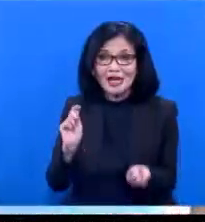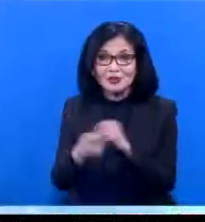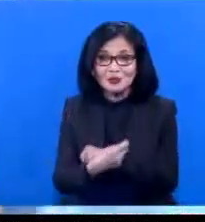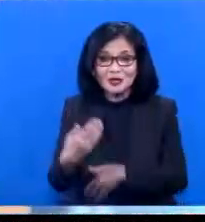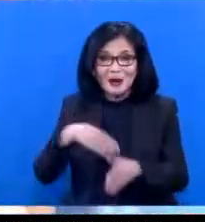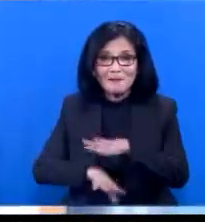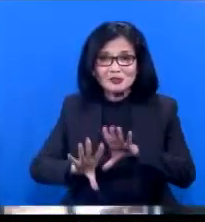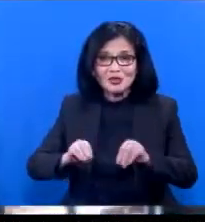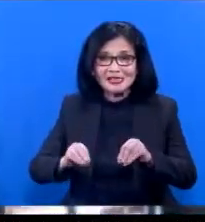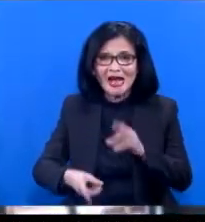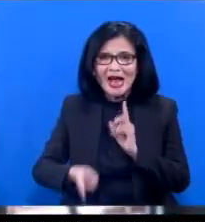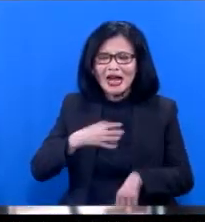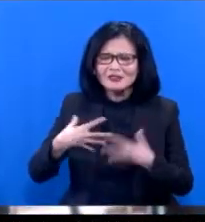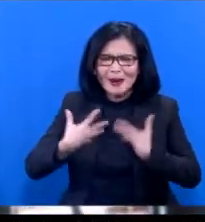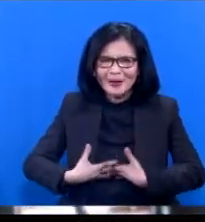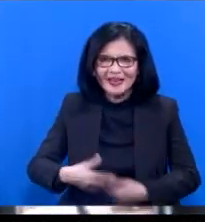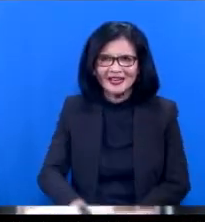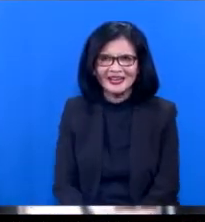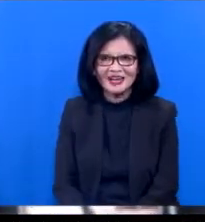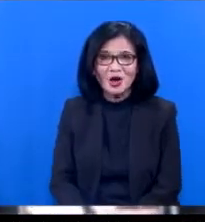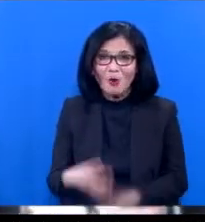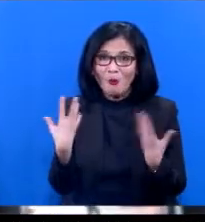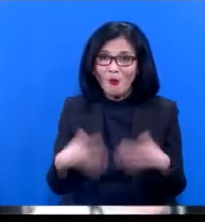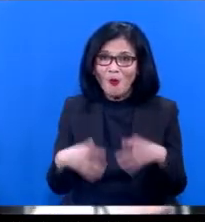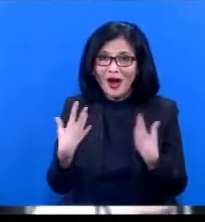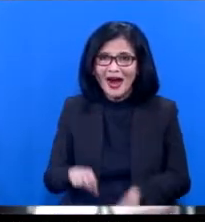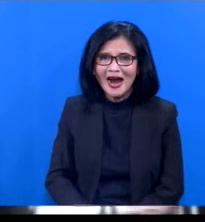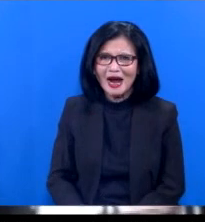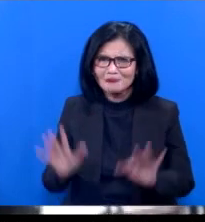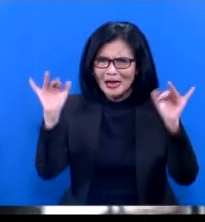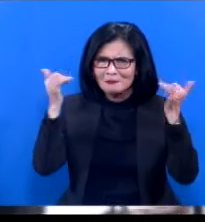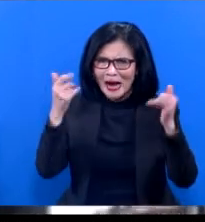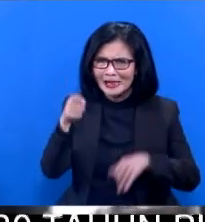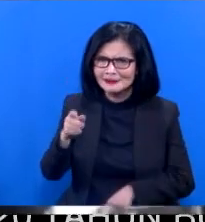kerja jika sedang kelelahan. Wah, iseng juga ya.